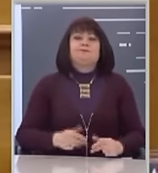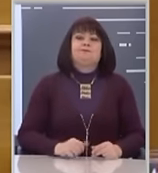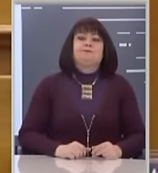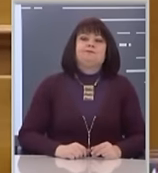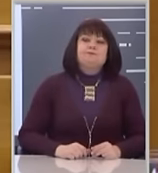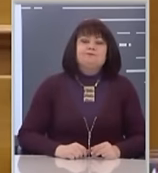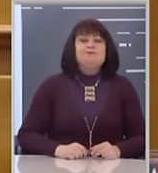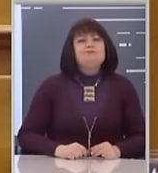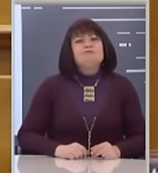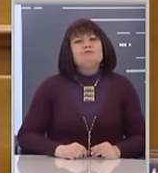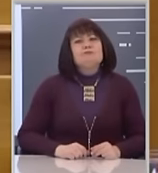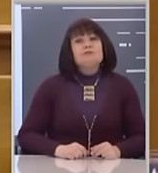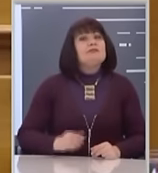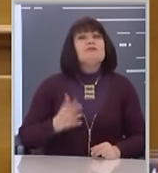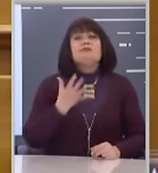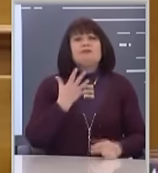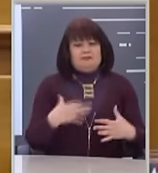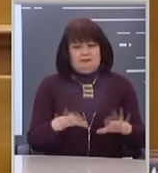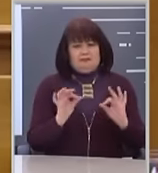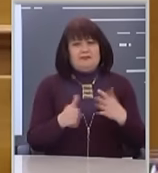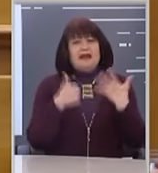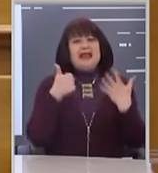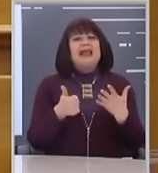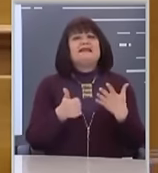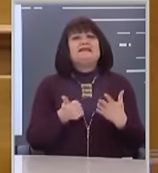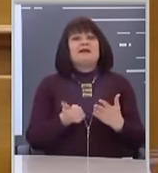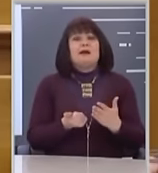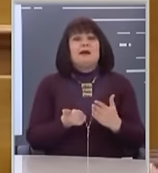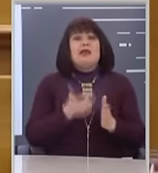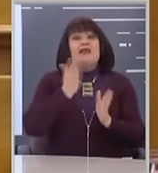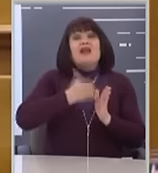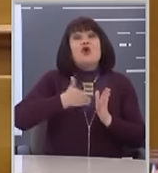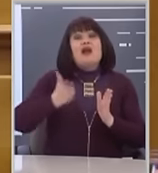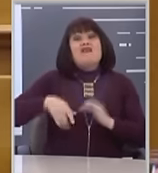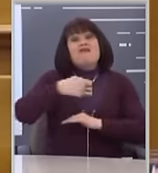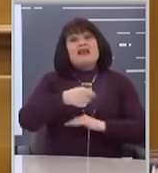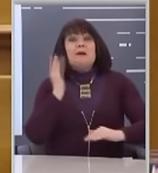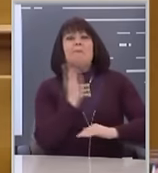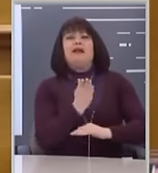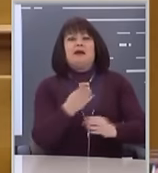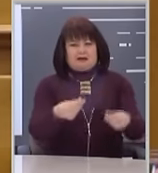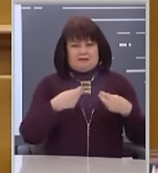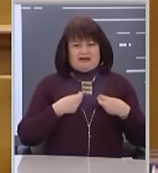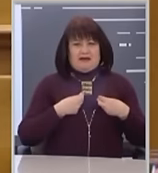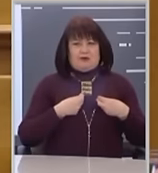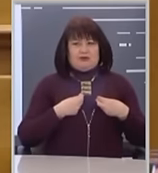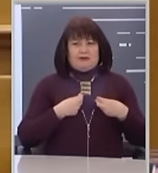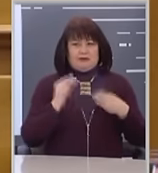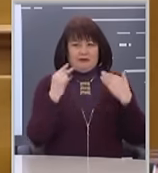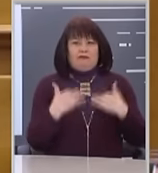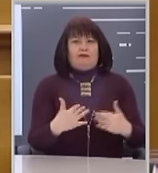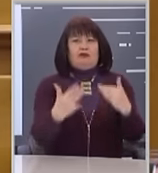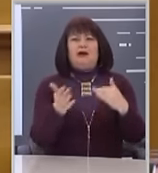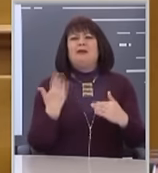και αφορά και είχε ως αφετηρία 6 ποινικές δικογραφίες που διαβιβάστηκαν πρόσφατα στη Βουλή, αν δεν κάνω λάθος, στα τέλη